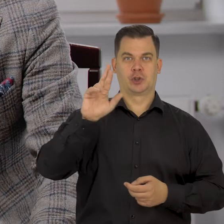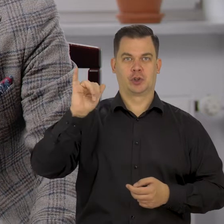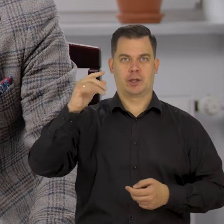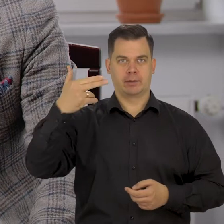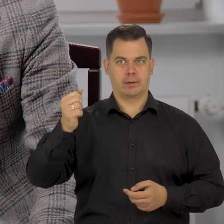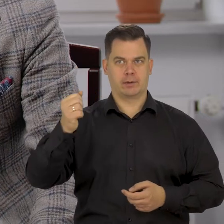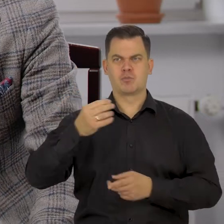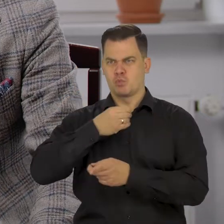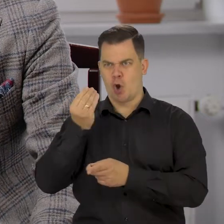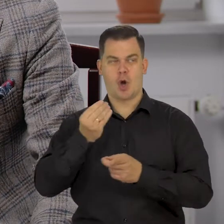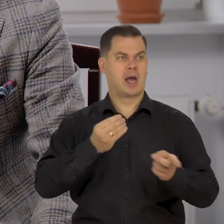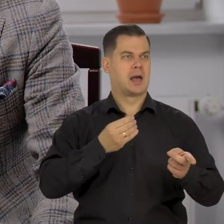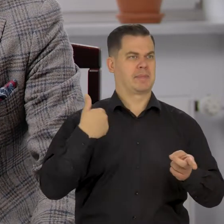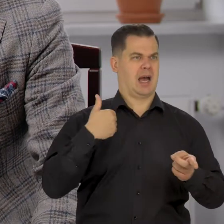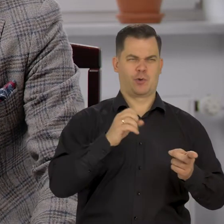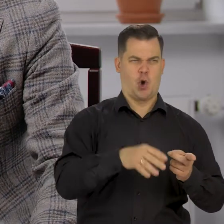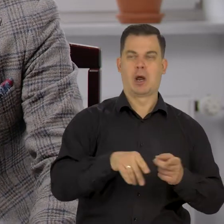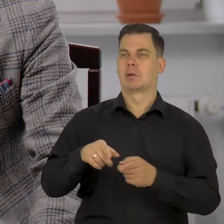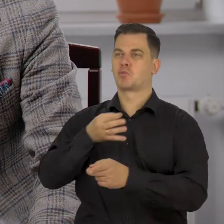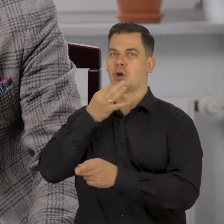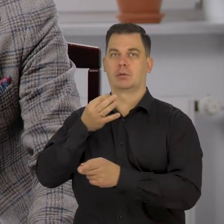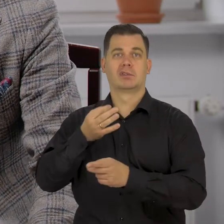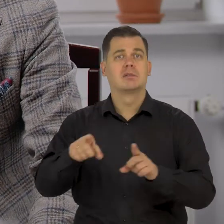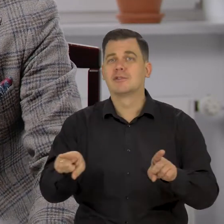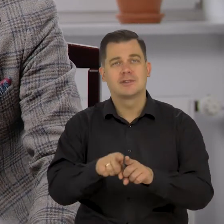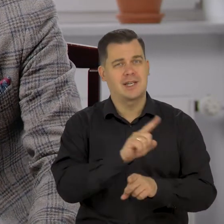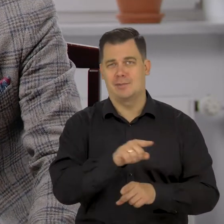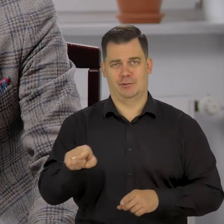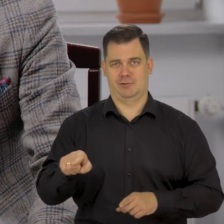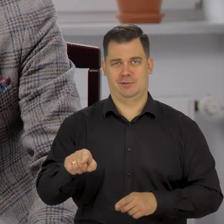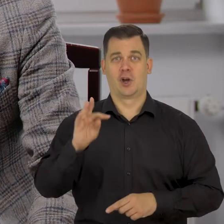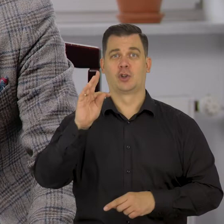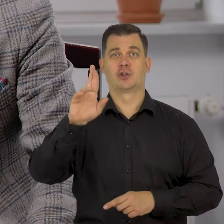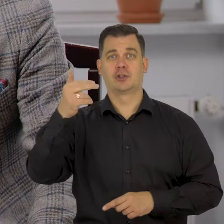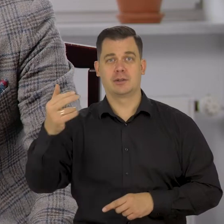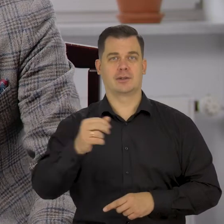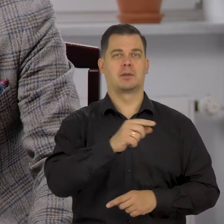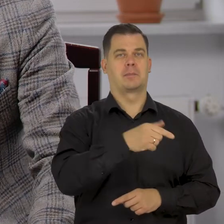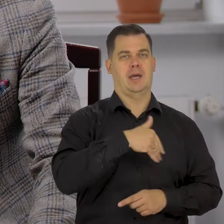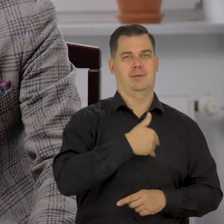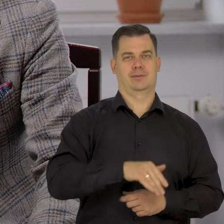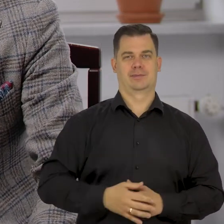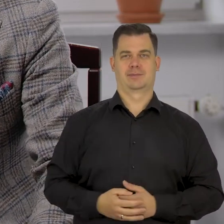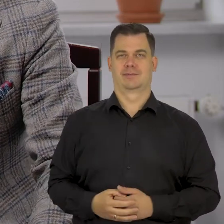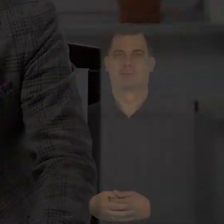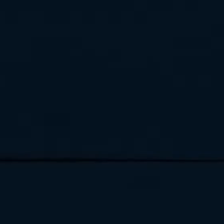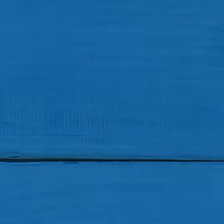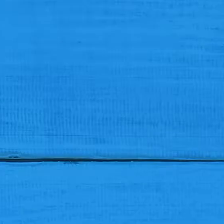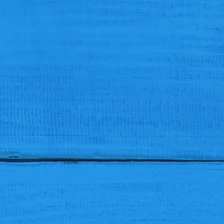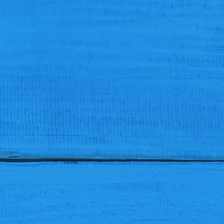że cukier trzcinowy powinien być zdrowszy od tego zwykłego, tymczasem jest to taki sam cukier, cukier biały, cukier